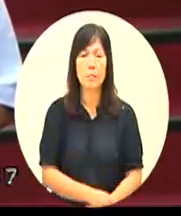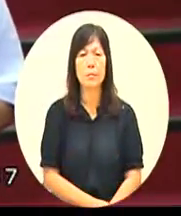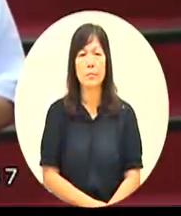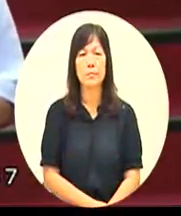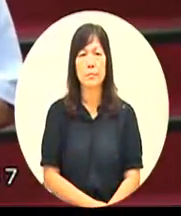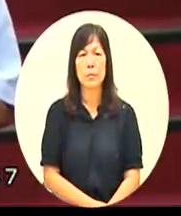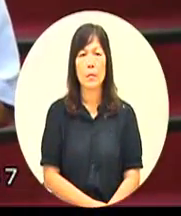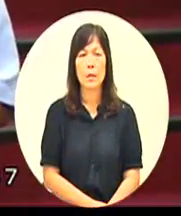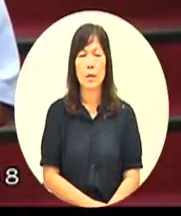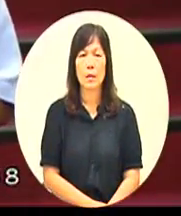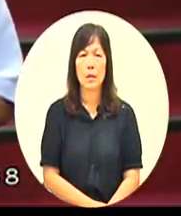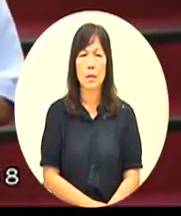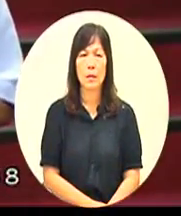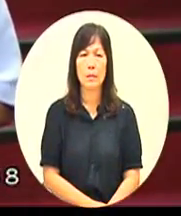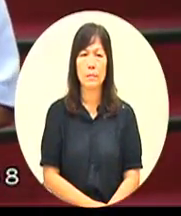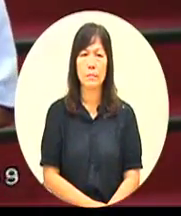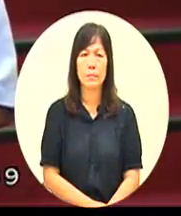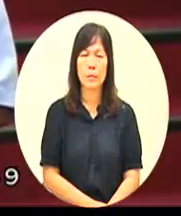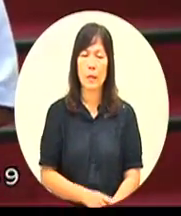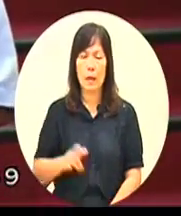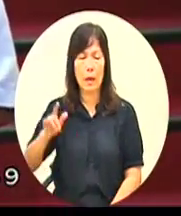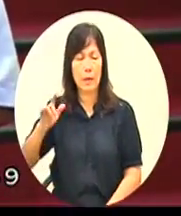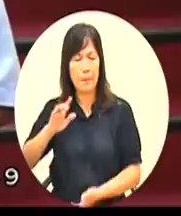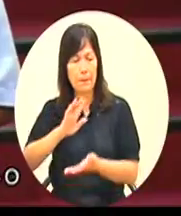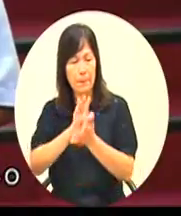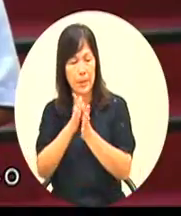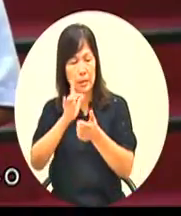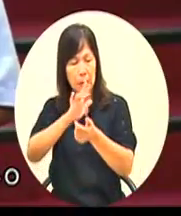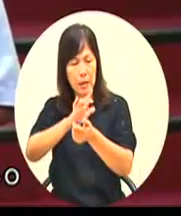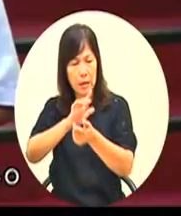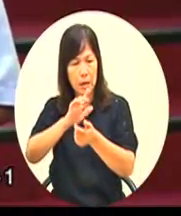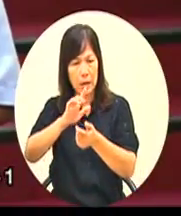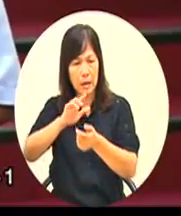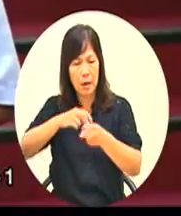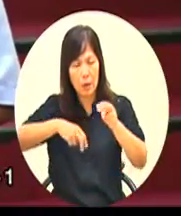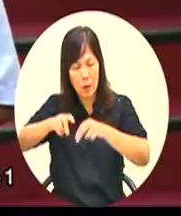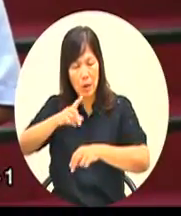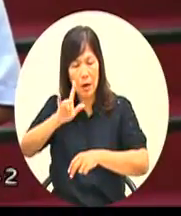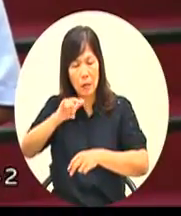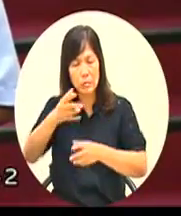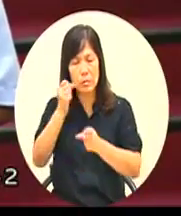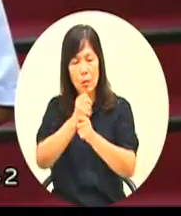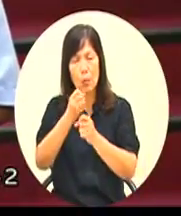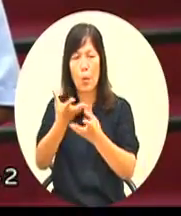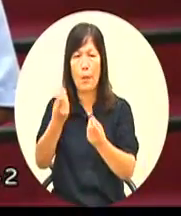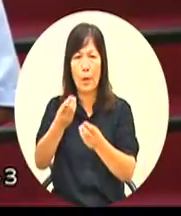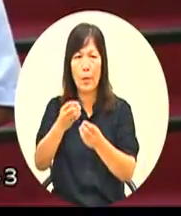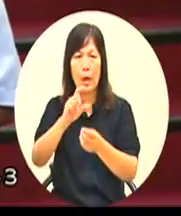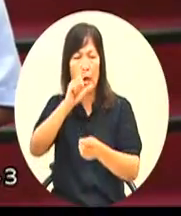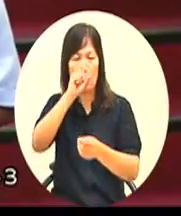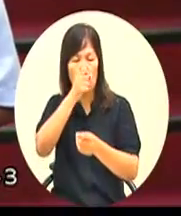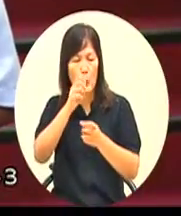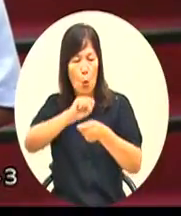也会造成啊老师啊，流浪教师特别的